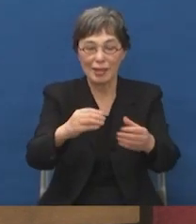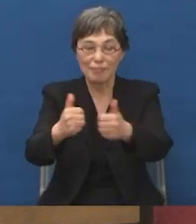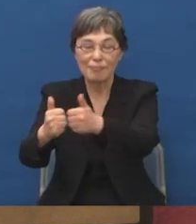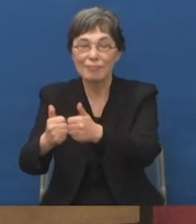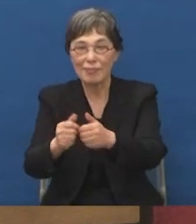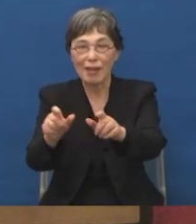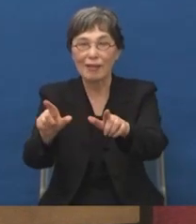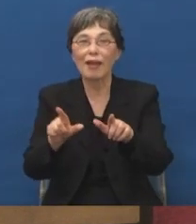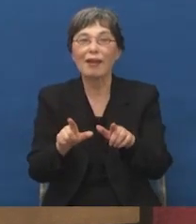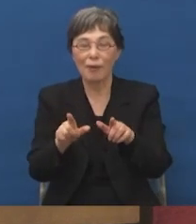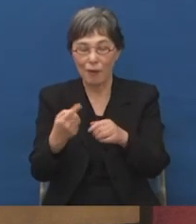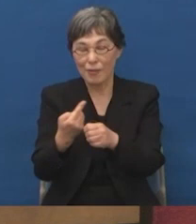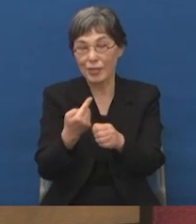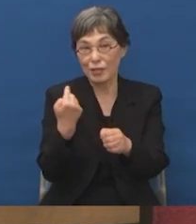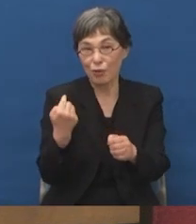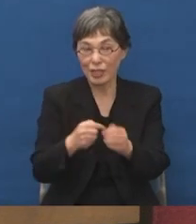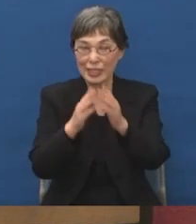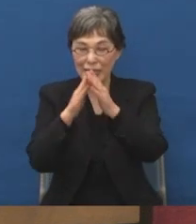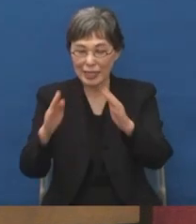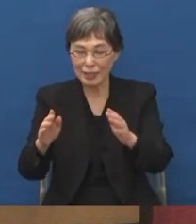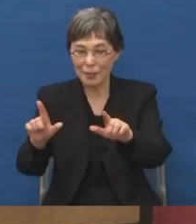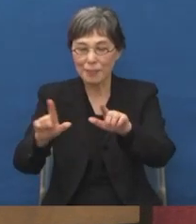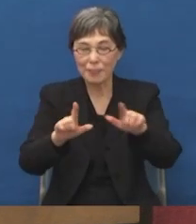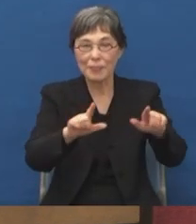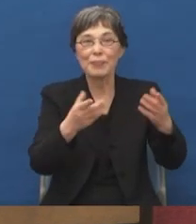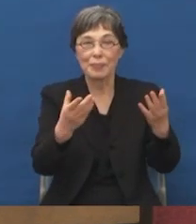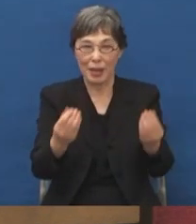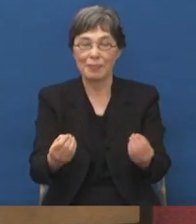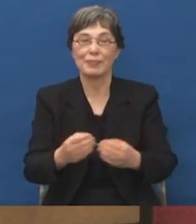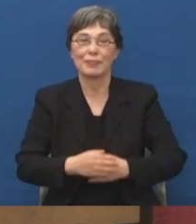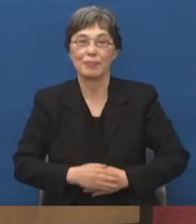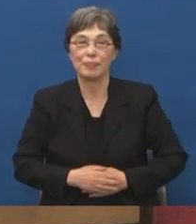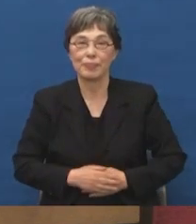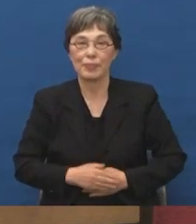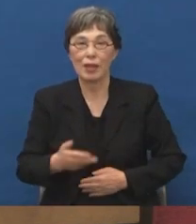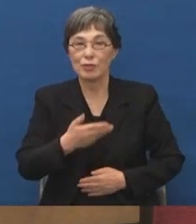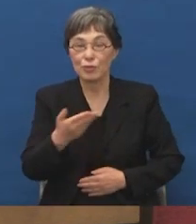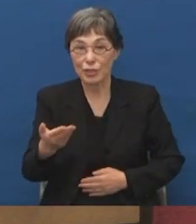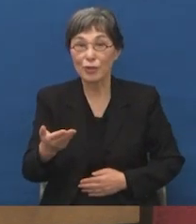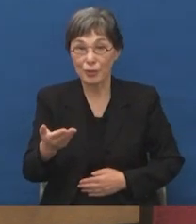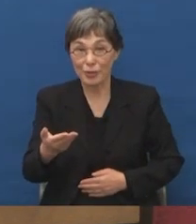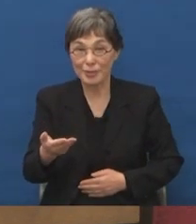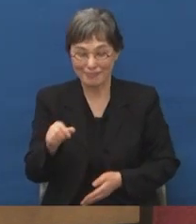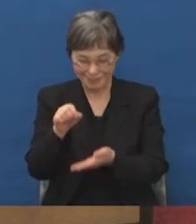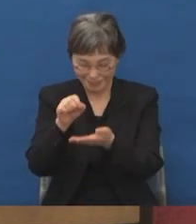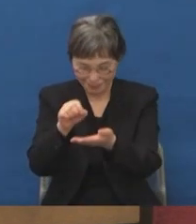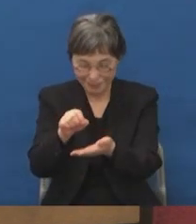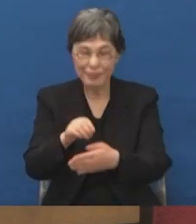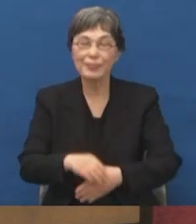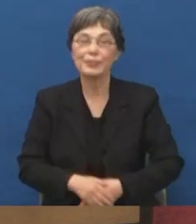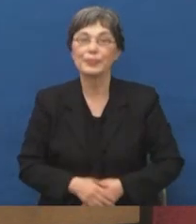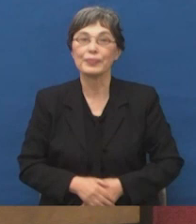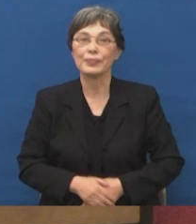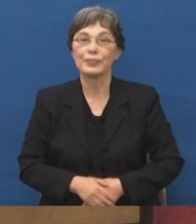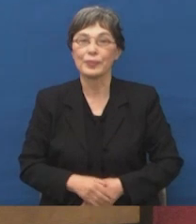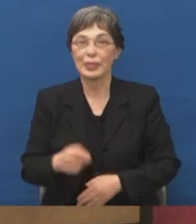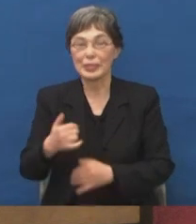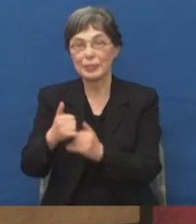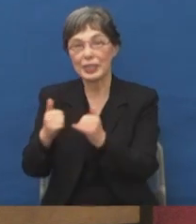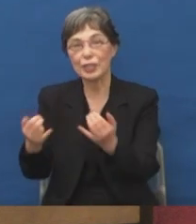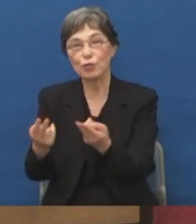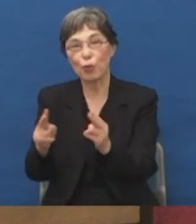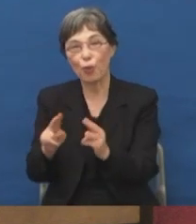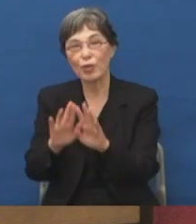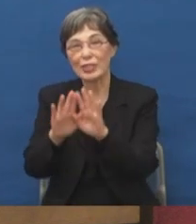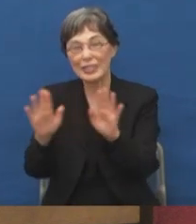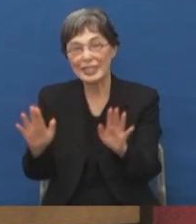結果を昨日の委員会でご発表いただきましたところ、次のとおりでありました。すなわち自民党、維新、